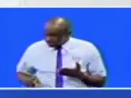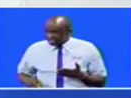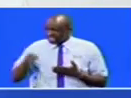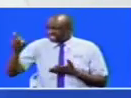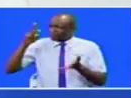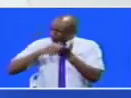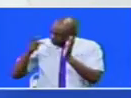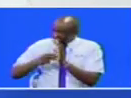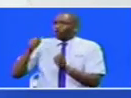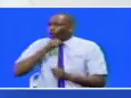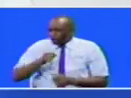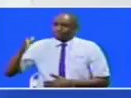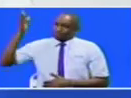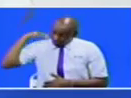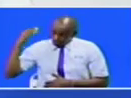huu mradi ni wa zamani,